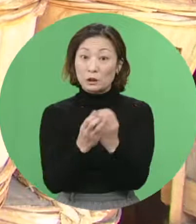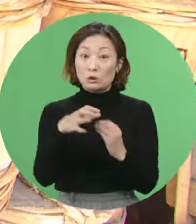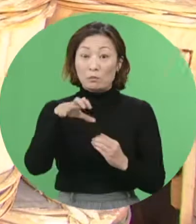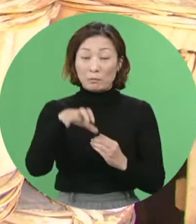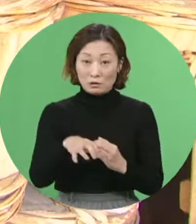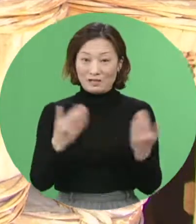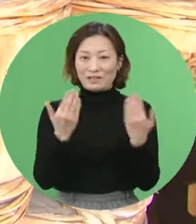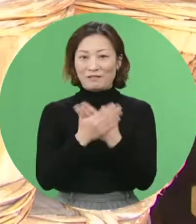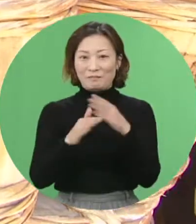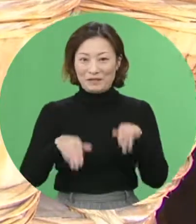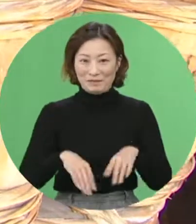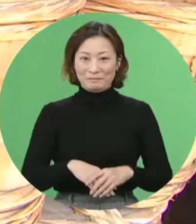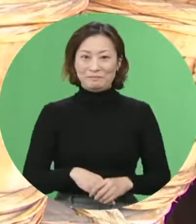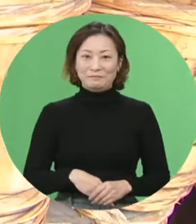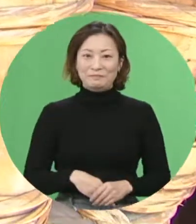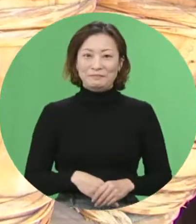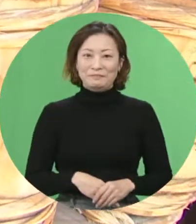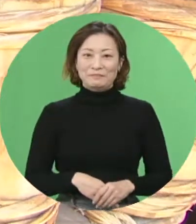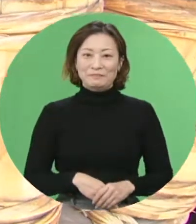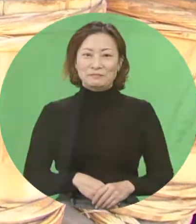となりました。